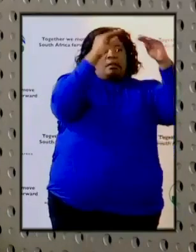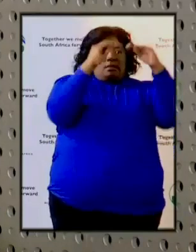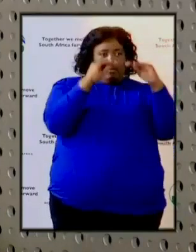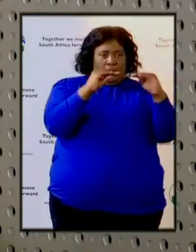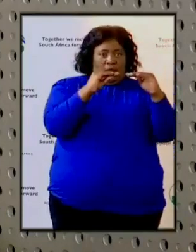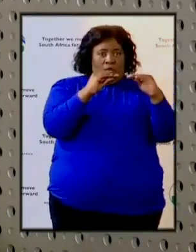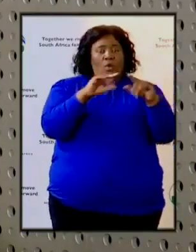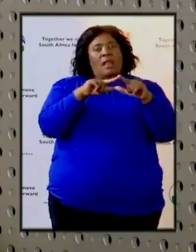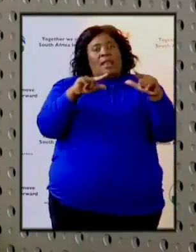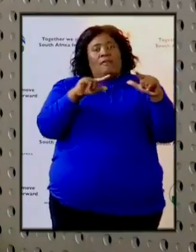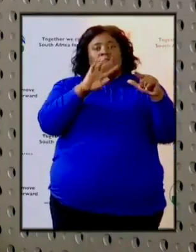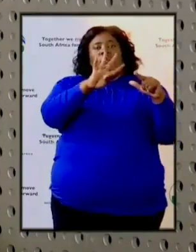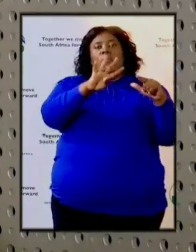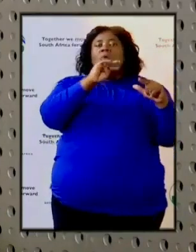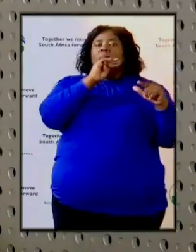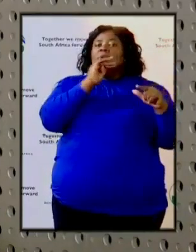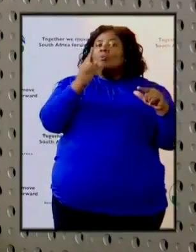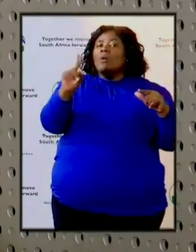sisafanele sihlale emakhaya.